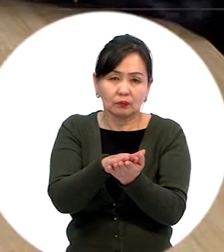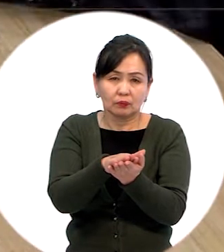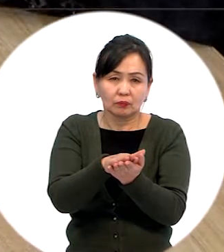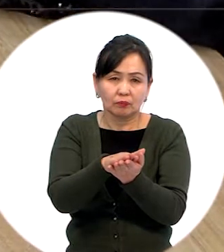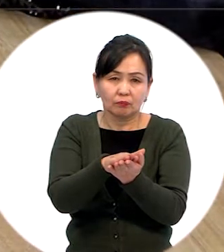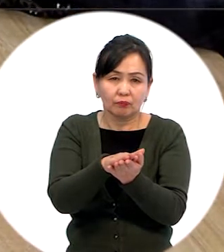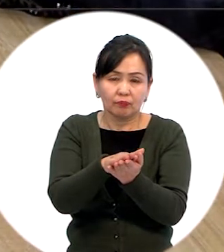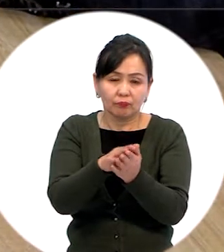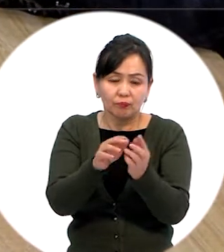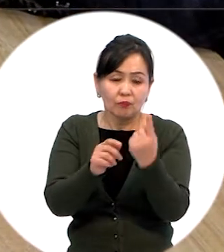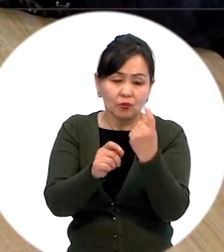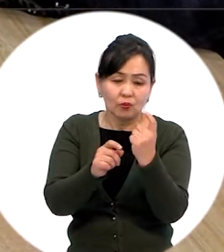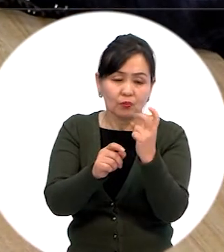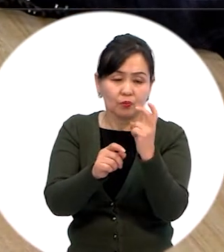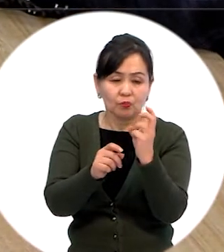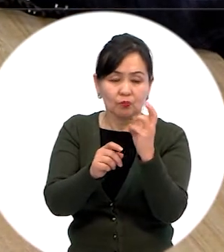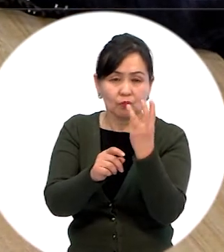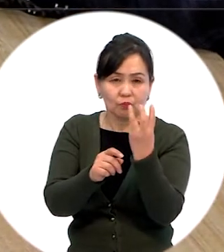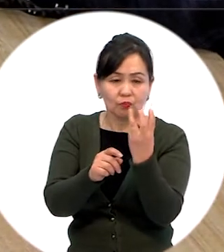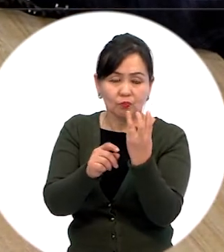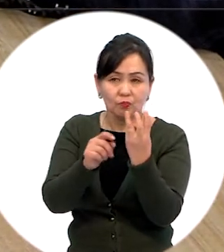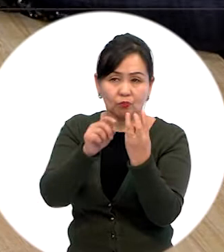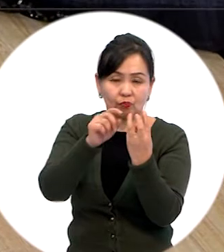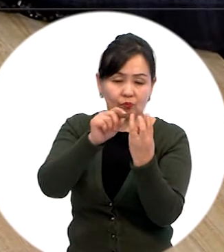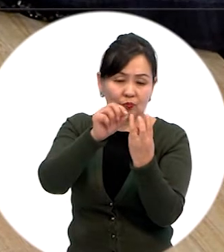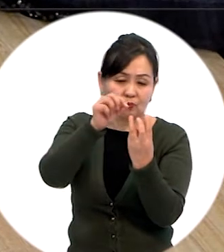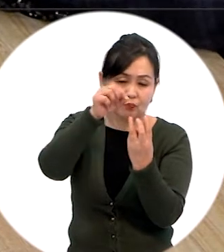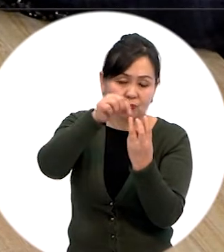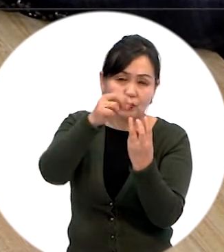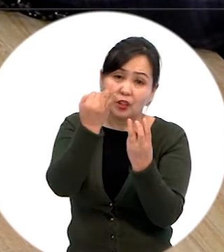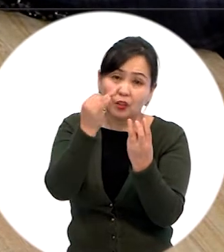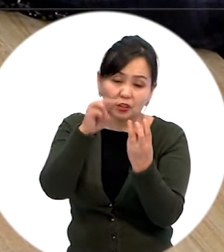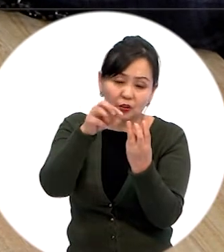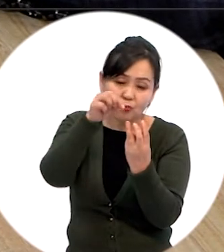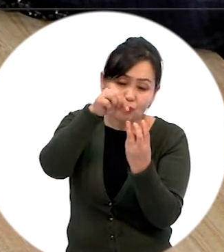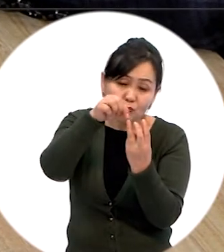За гадил болгоны яг энэ хэсгээс шин ингээ гарсан байдаг тий.